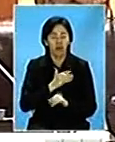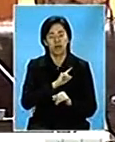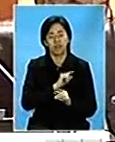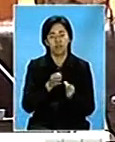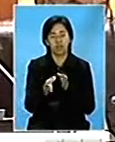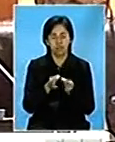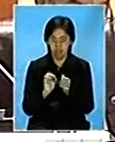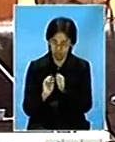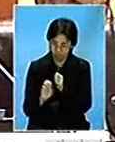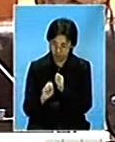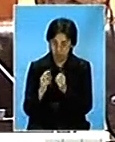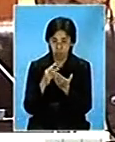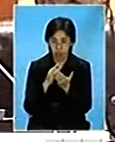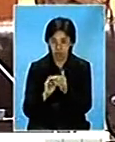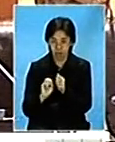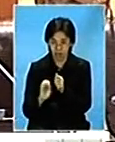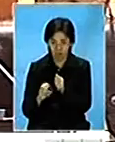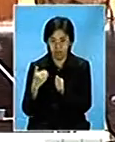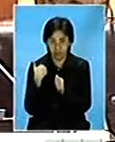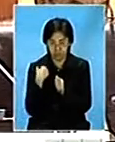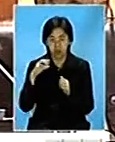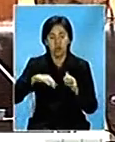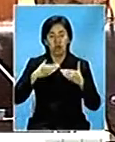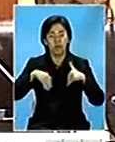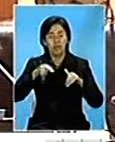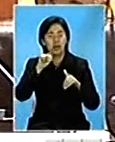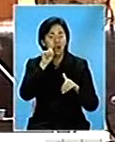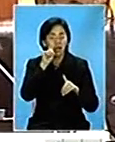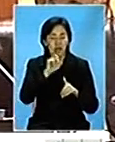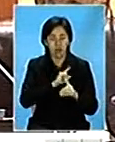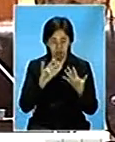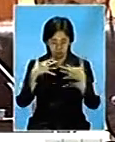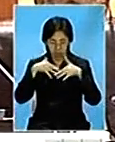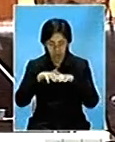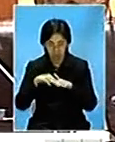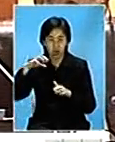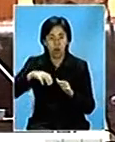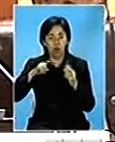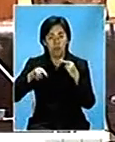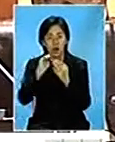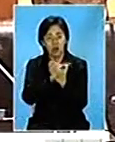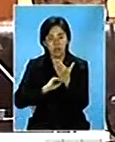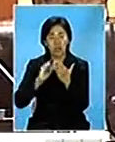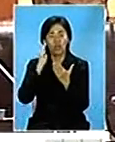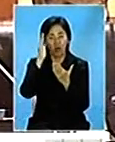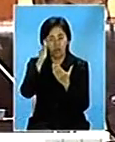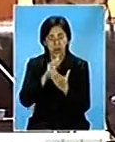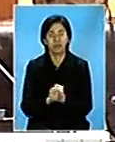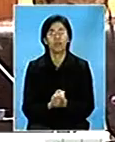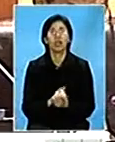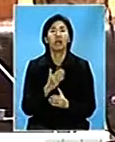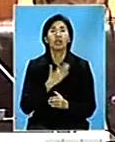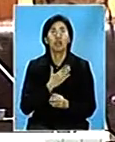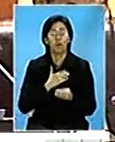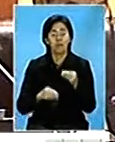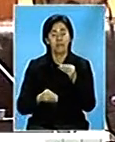วิชาการต่อไปและตรงนี้เองกรมชลประทานจะได้ประสานกับองค์กรปกครองทางท้องถิ่นต่อไปแต่อย่างไรก็ตามนะครับเพื่อ